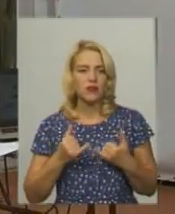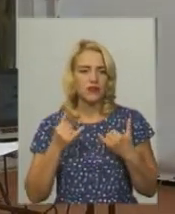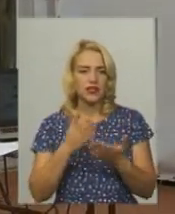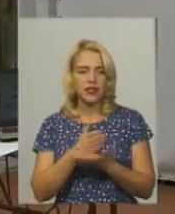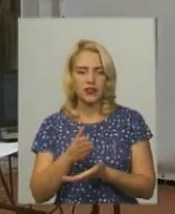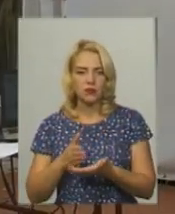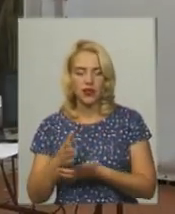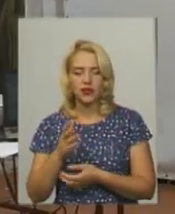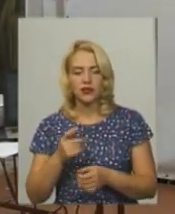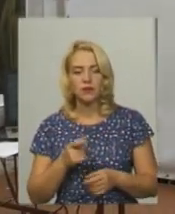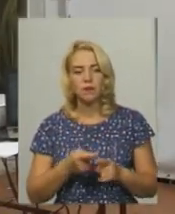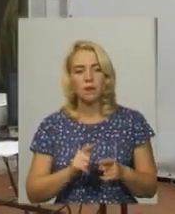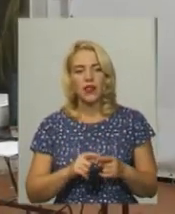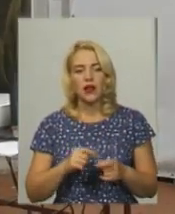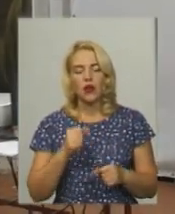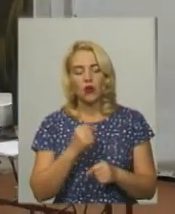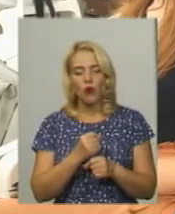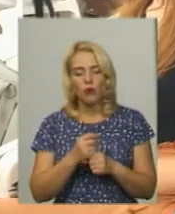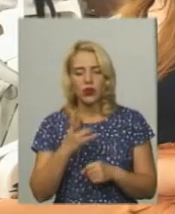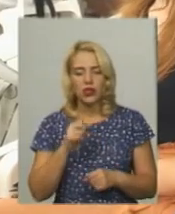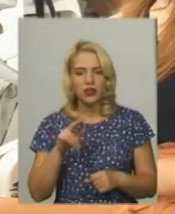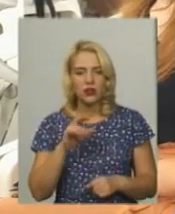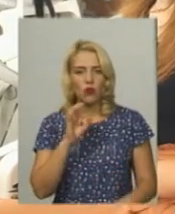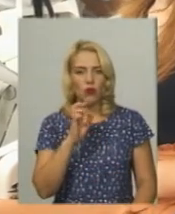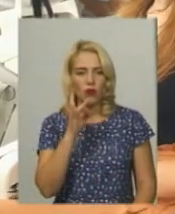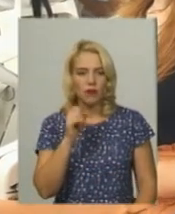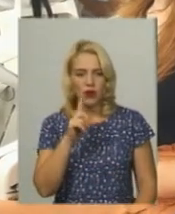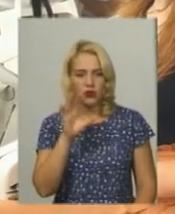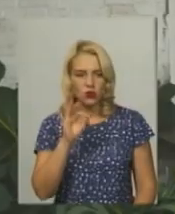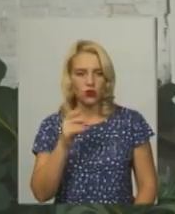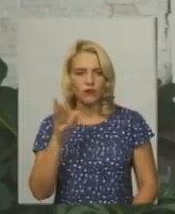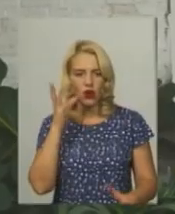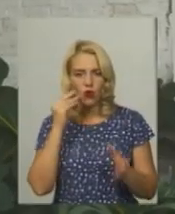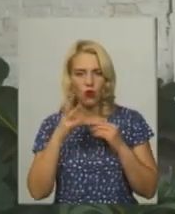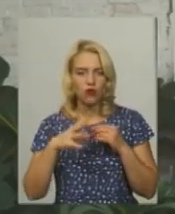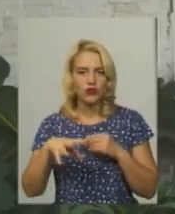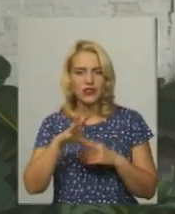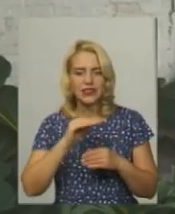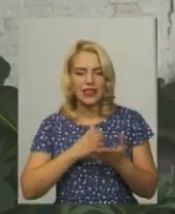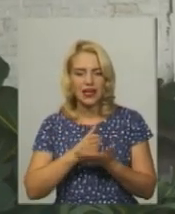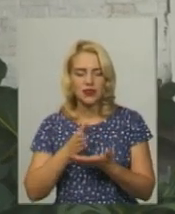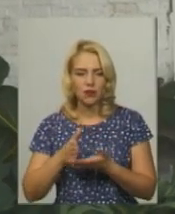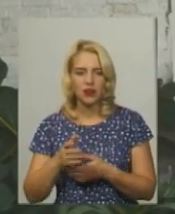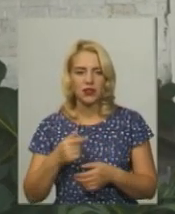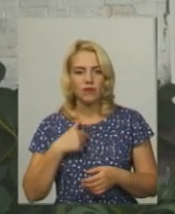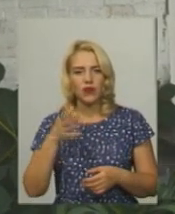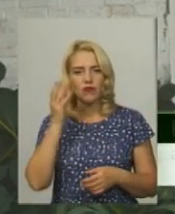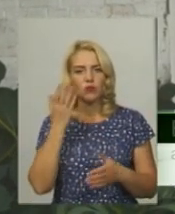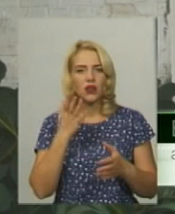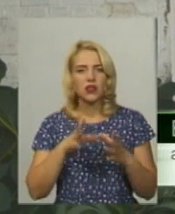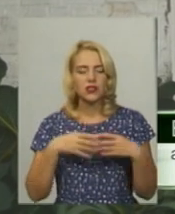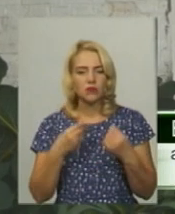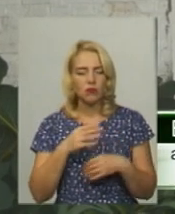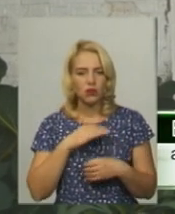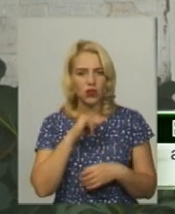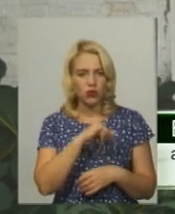Під час роботи над образом враховується безліч аспектів, каже Володимир Балінський. Враховуємо, яка родина була в того чи